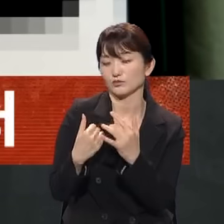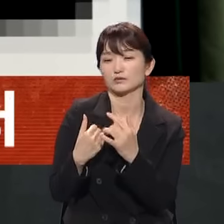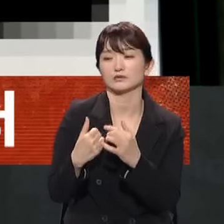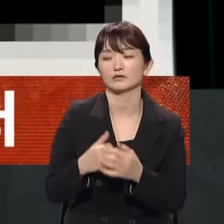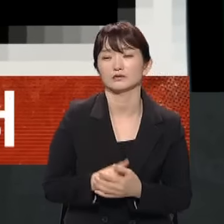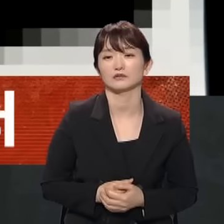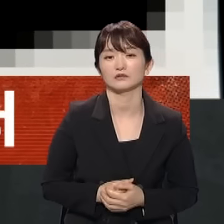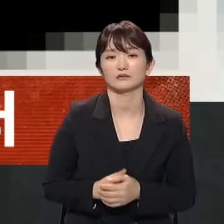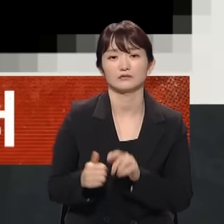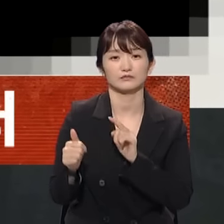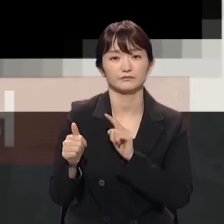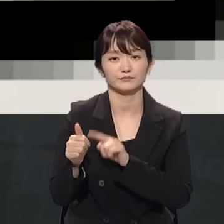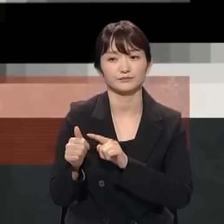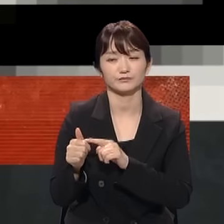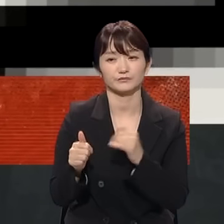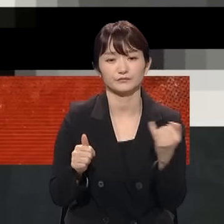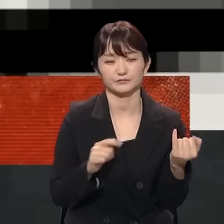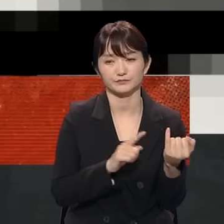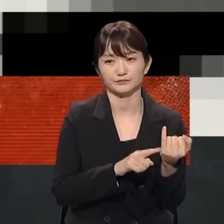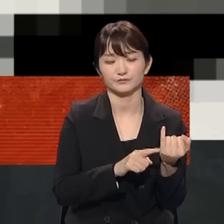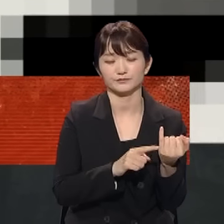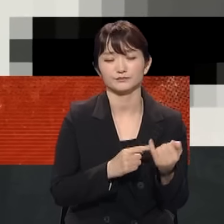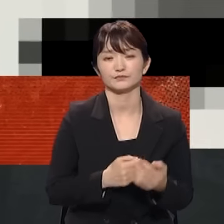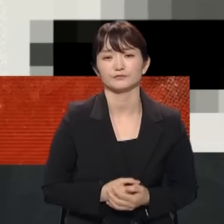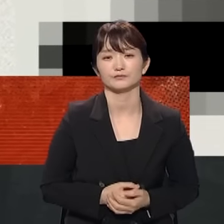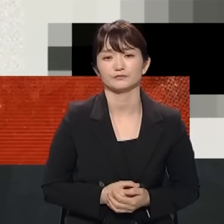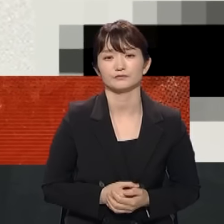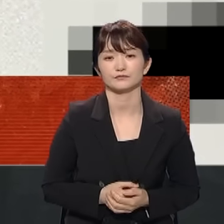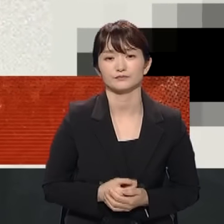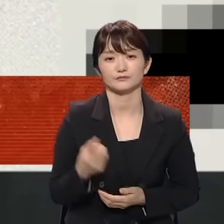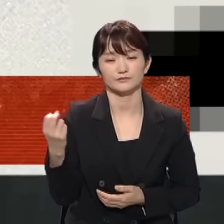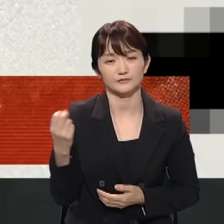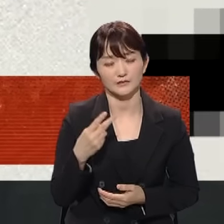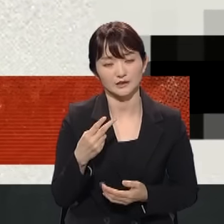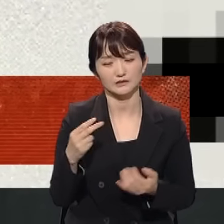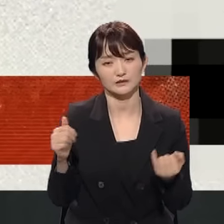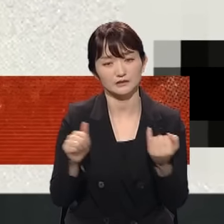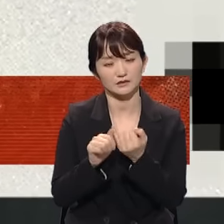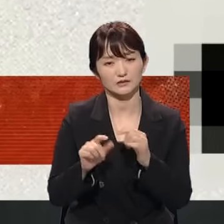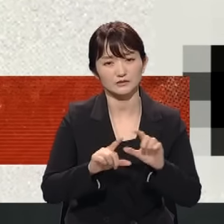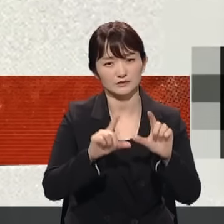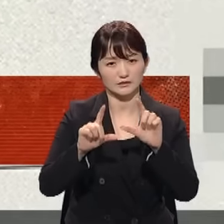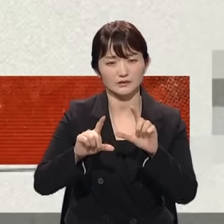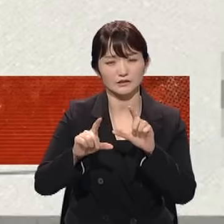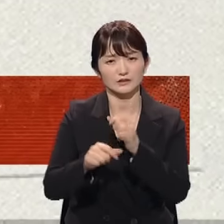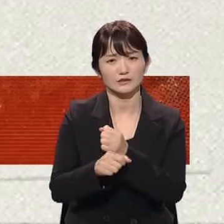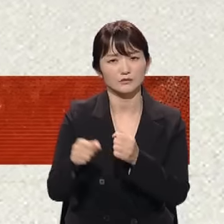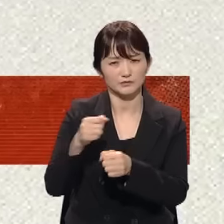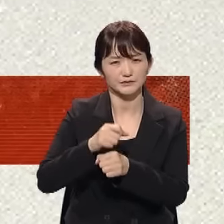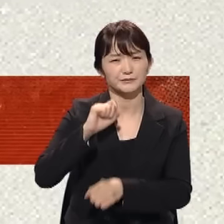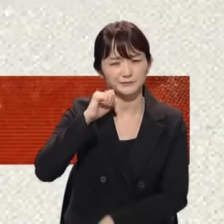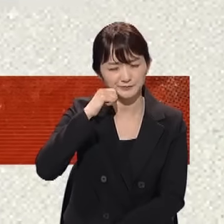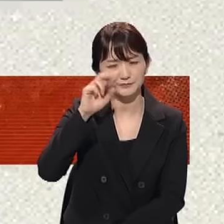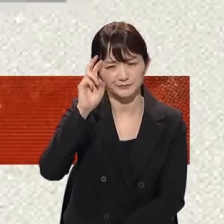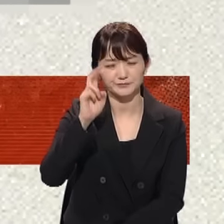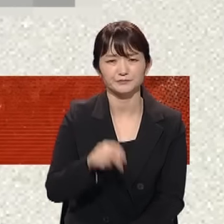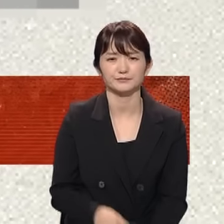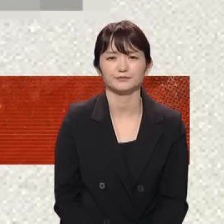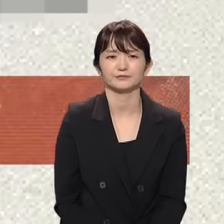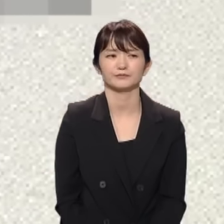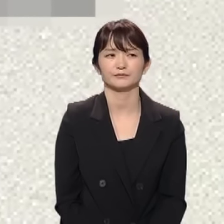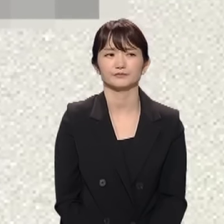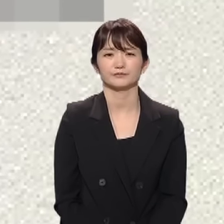이 남편하고 아마 이 제보자께서 예. 같이 다시 회복하시는 것도 상당히 어려운 일이실 거라는 생각이 듭니다. 그러니까. 자, 박